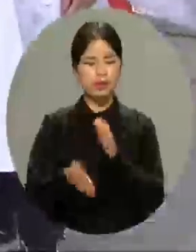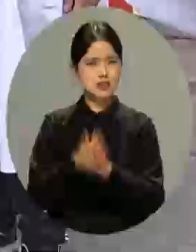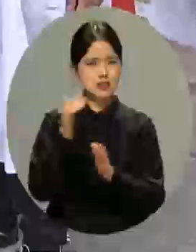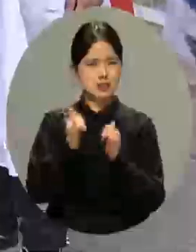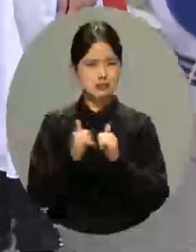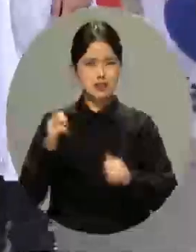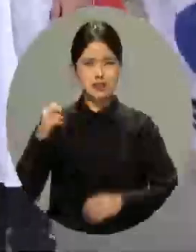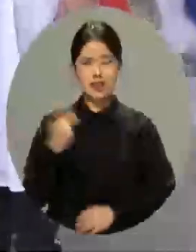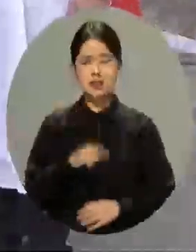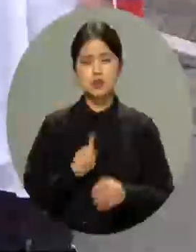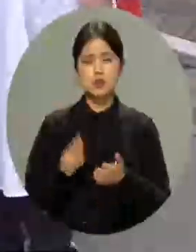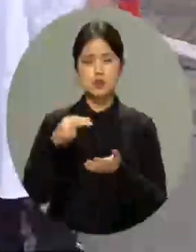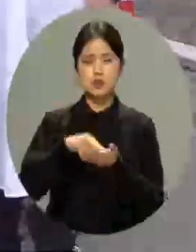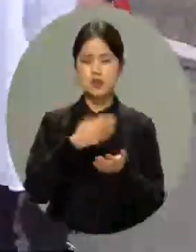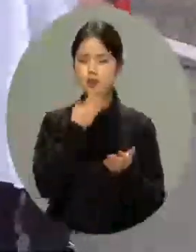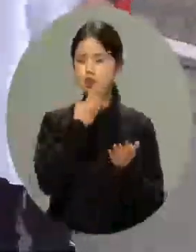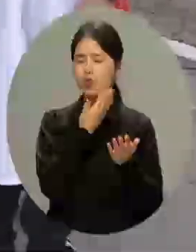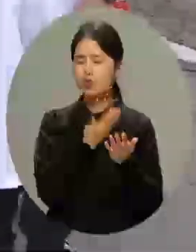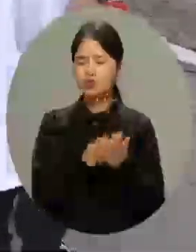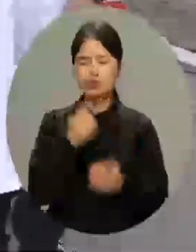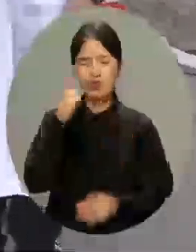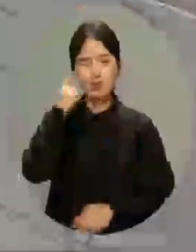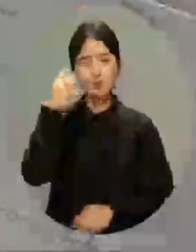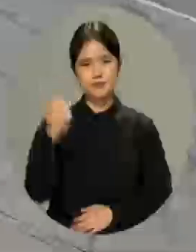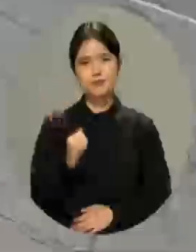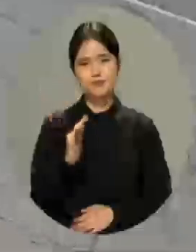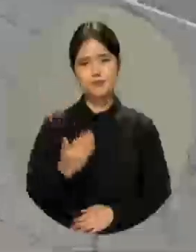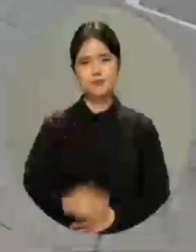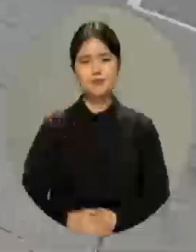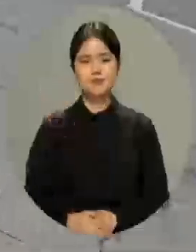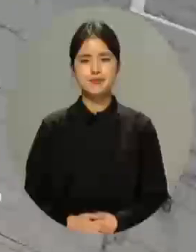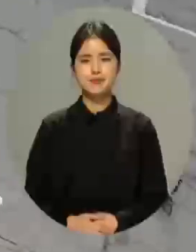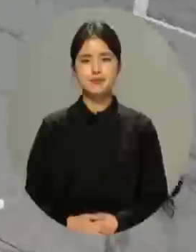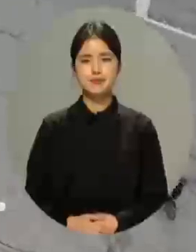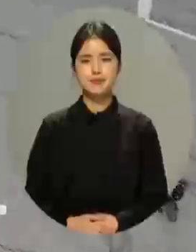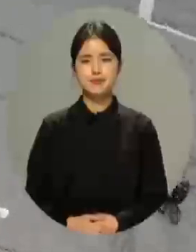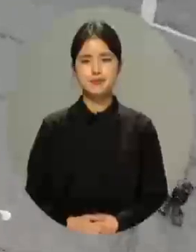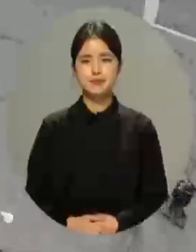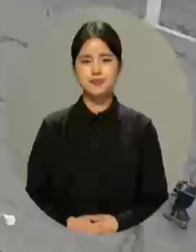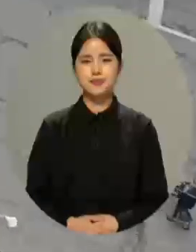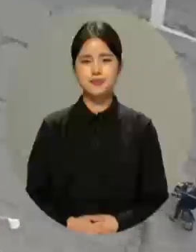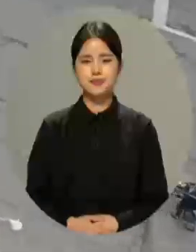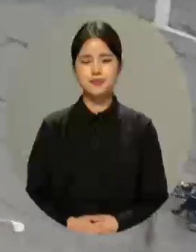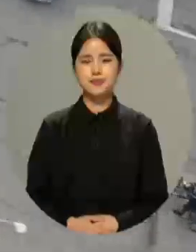다시금 독립의 소중함을 되새겼습니다 MBC 뉴스 전재용입니다